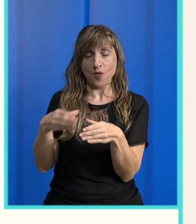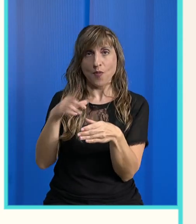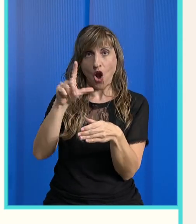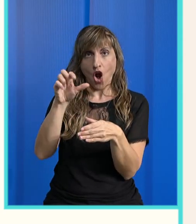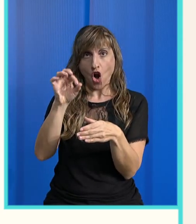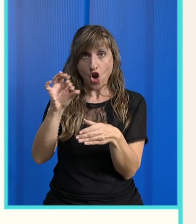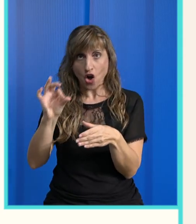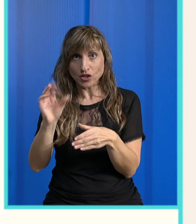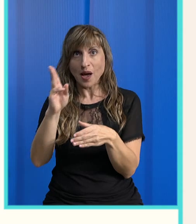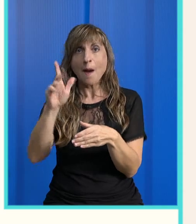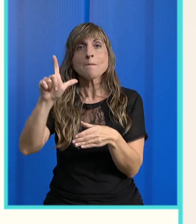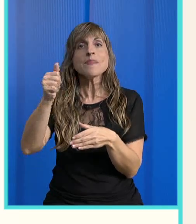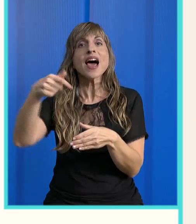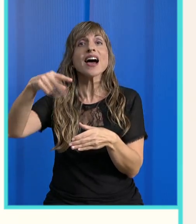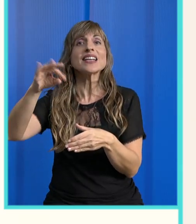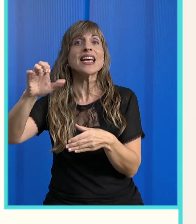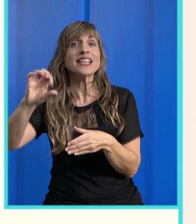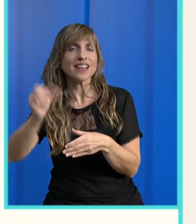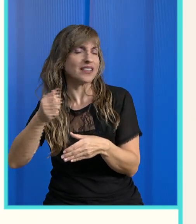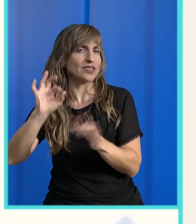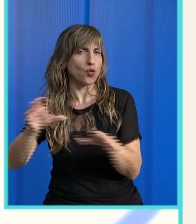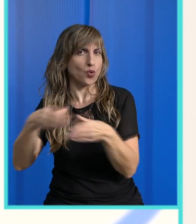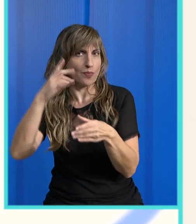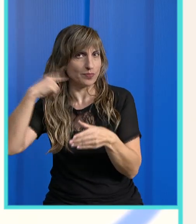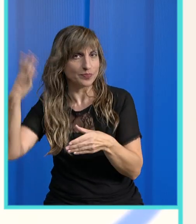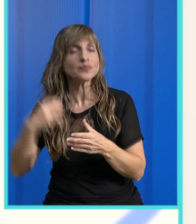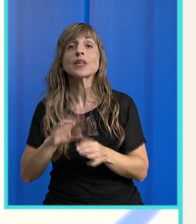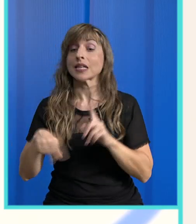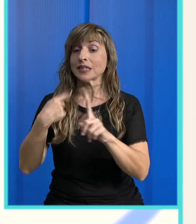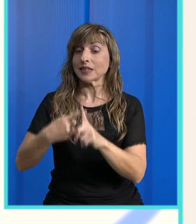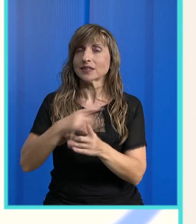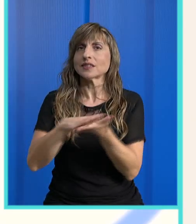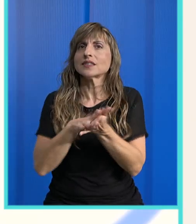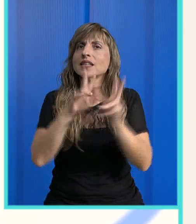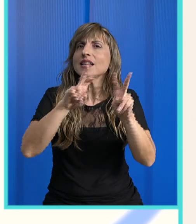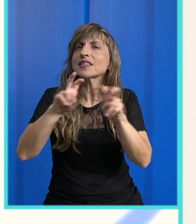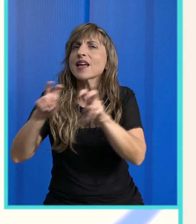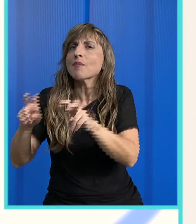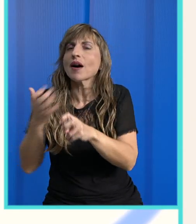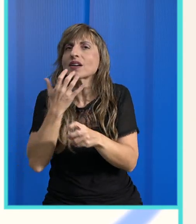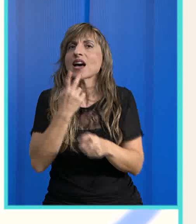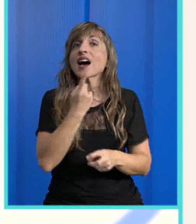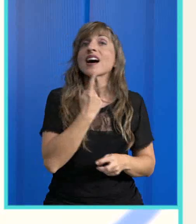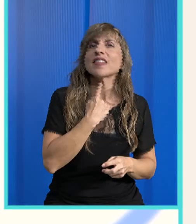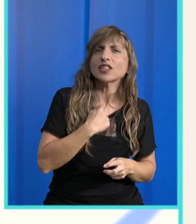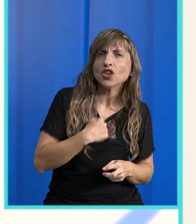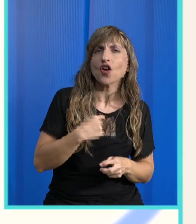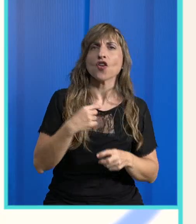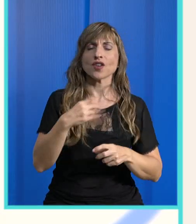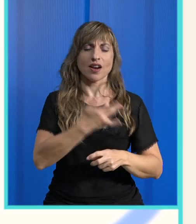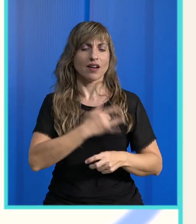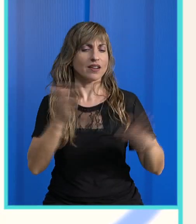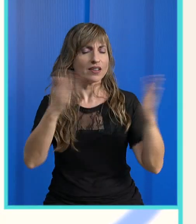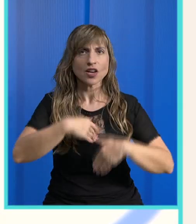importants de l'escena musical espanyola independent. A més, es toquen els temes que el grup tracta al disc com les addiccions, el desamor, els